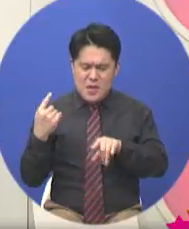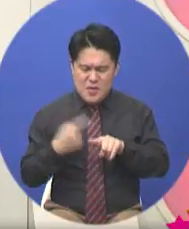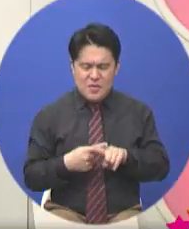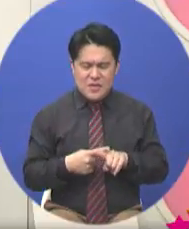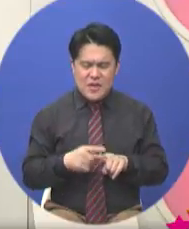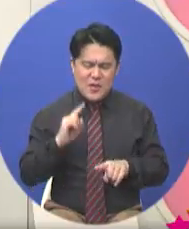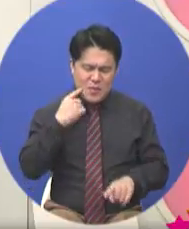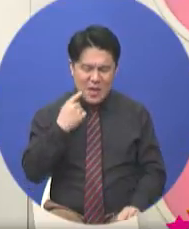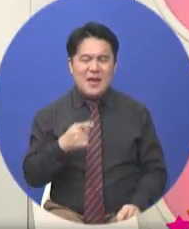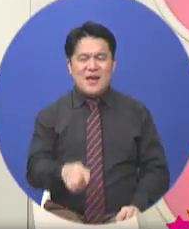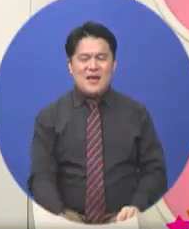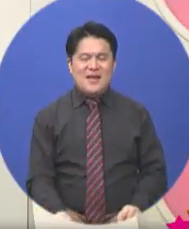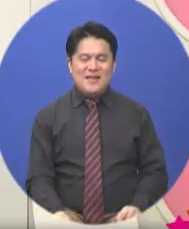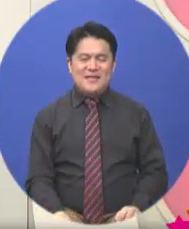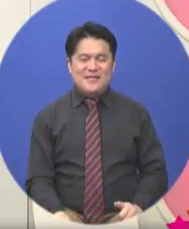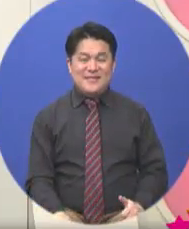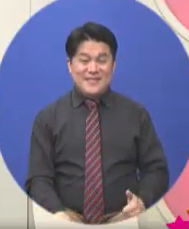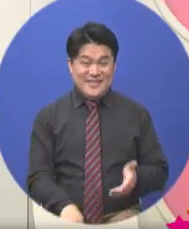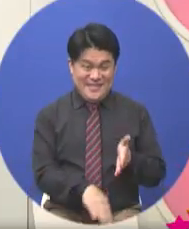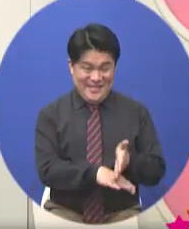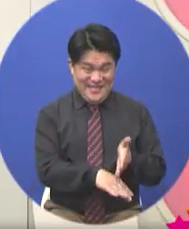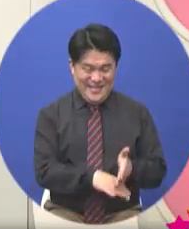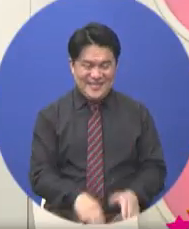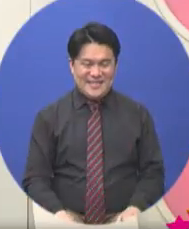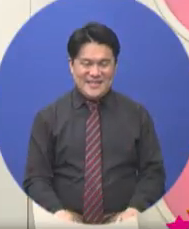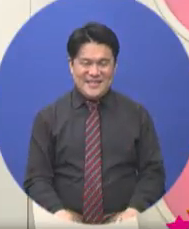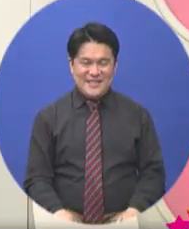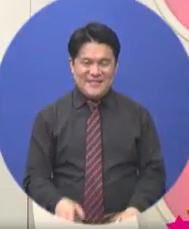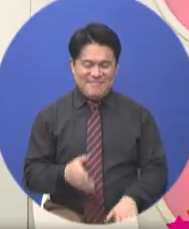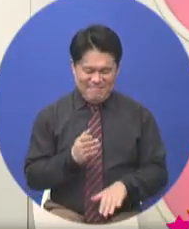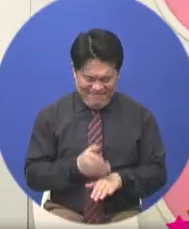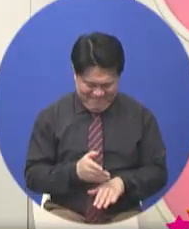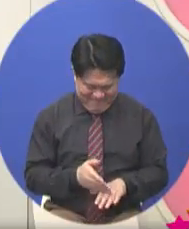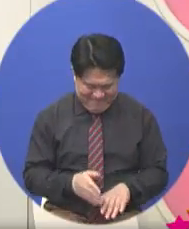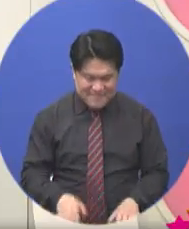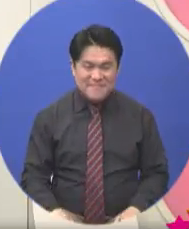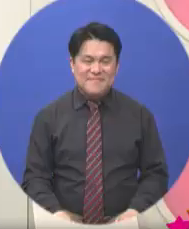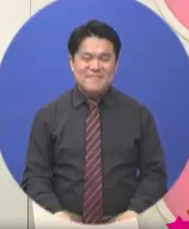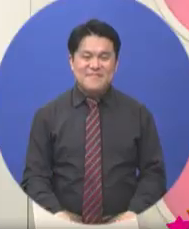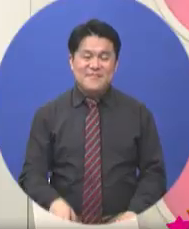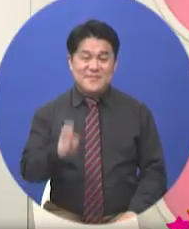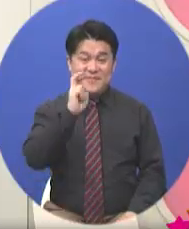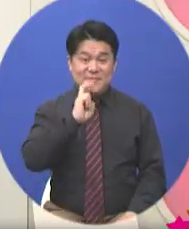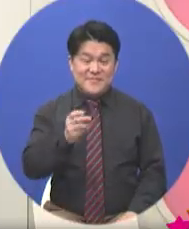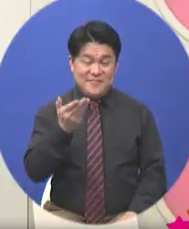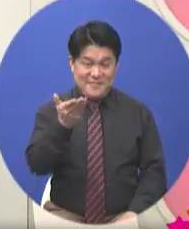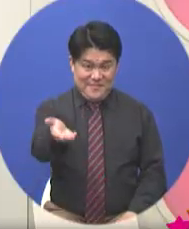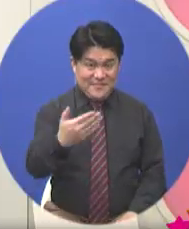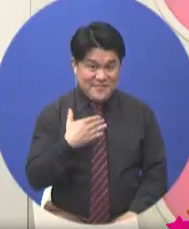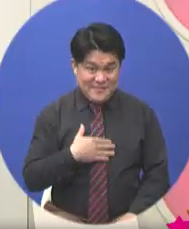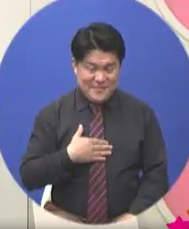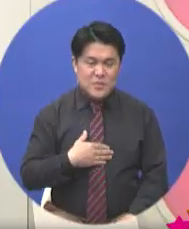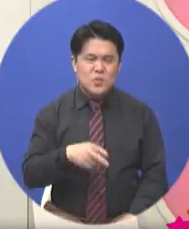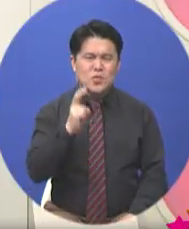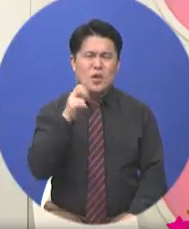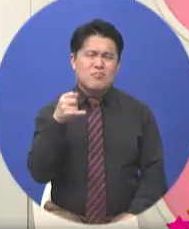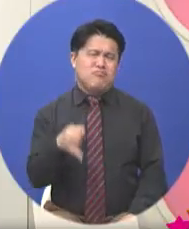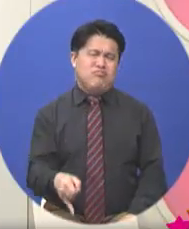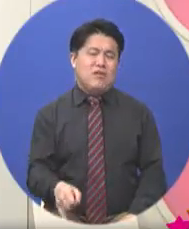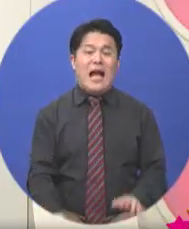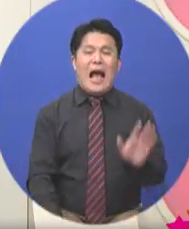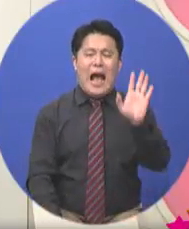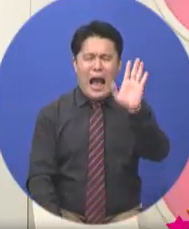마음입니까? 예, 고맙고요. 예, 고맙고요. 너무 감사드리고. 음악 들을 테니까. 근데 노래는 잘